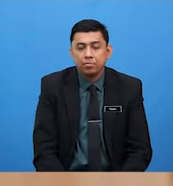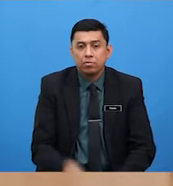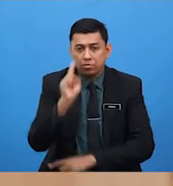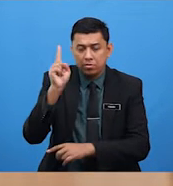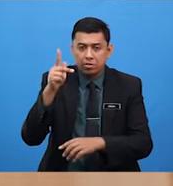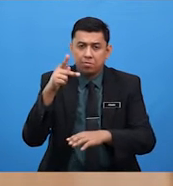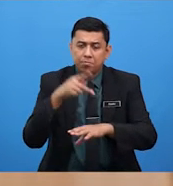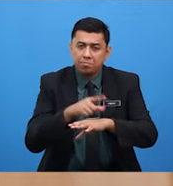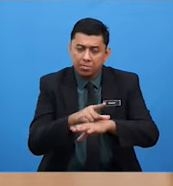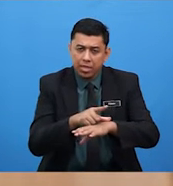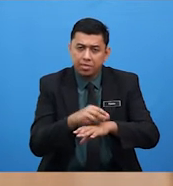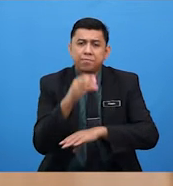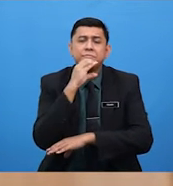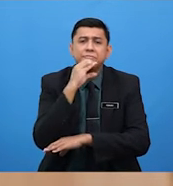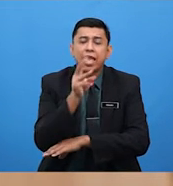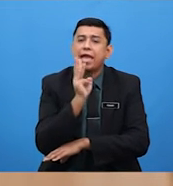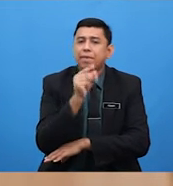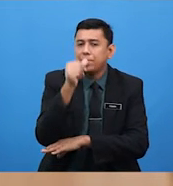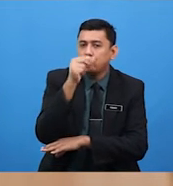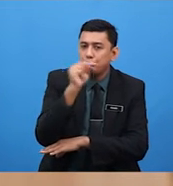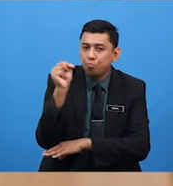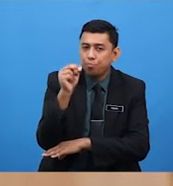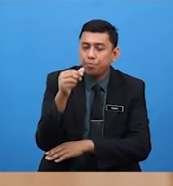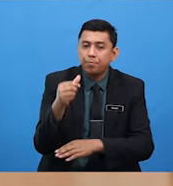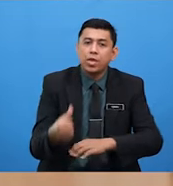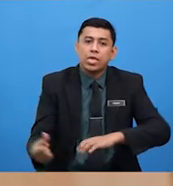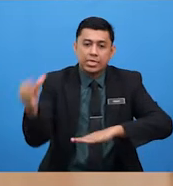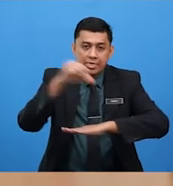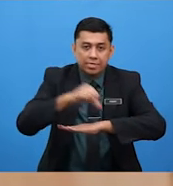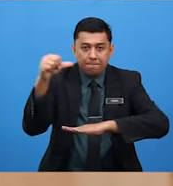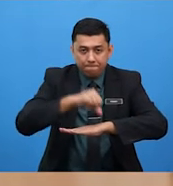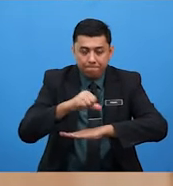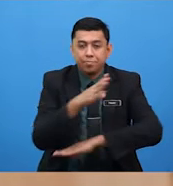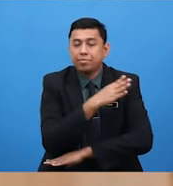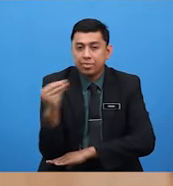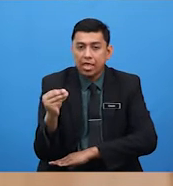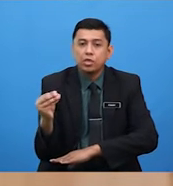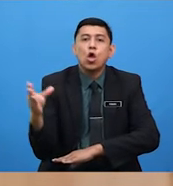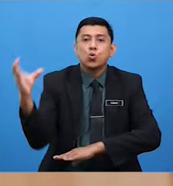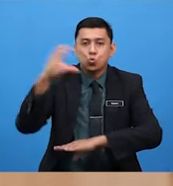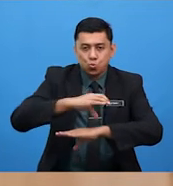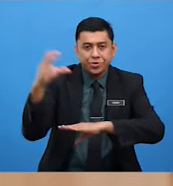Manakala untuk cecair, kita ada air minuman, kicap dan cuka.